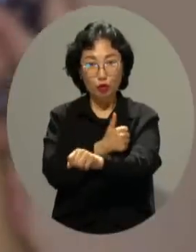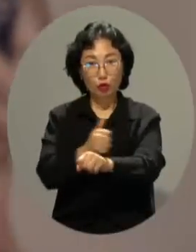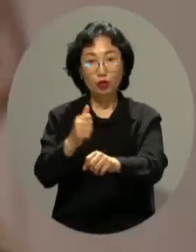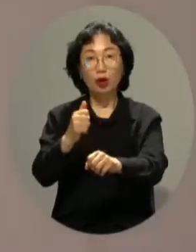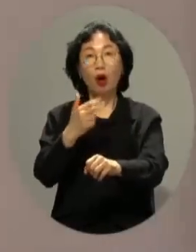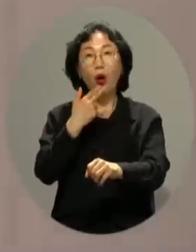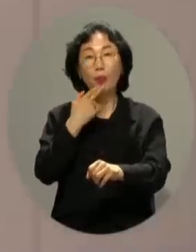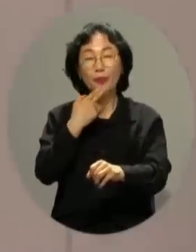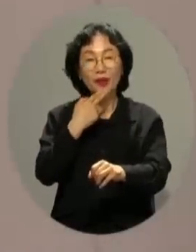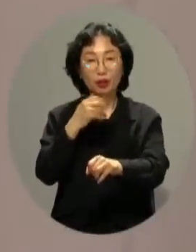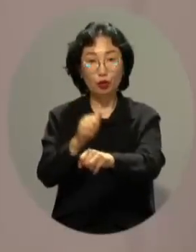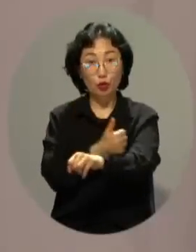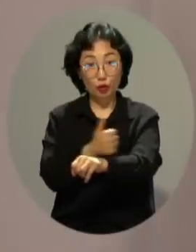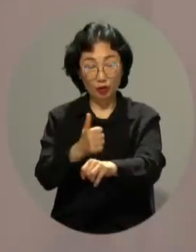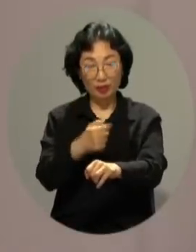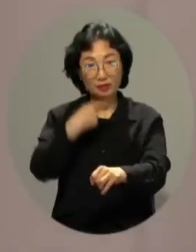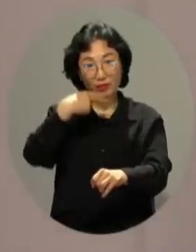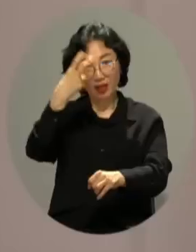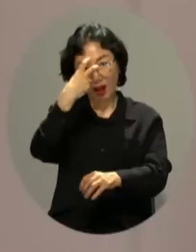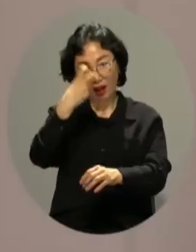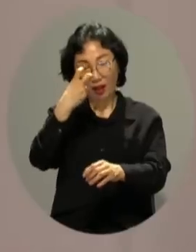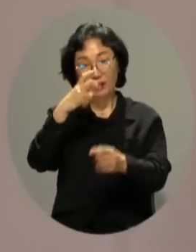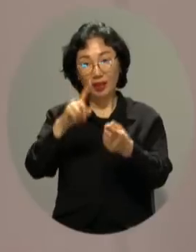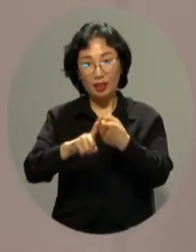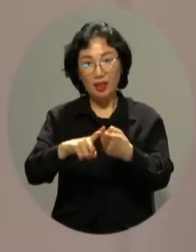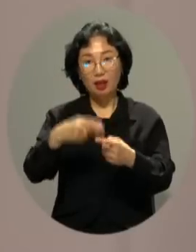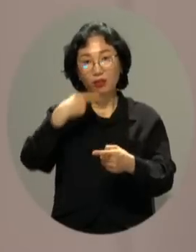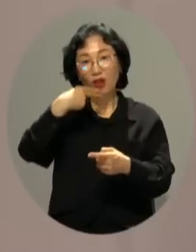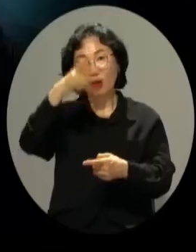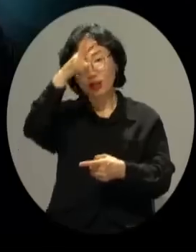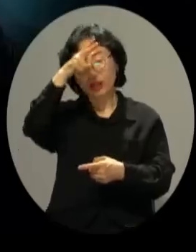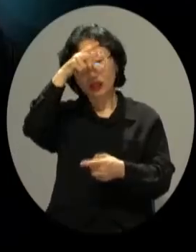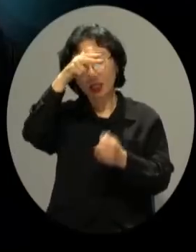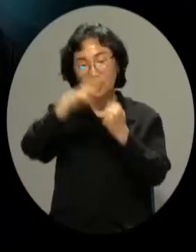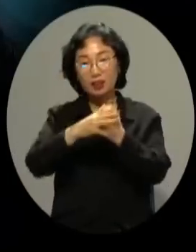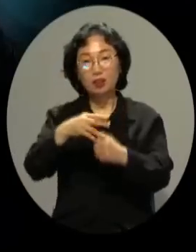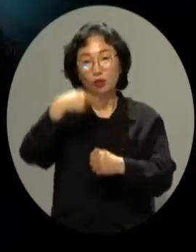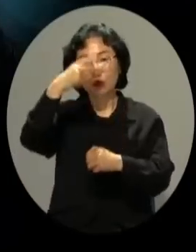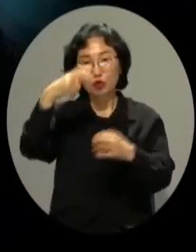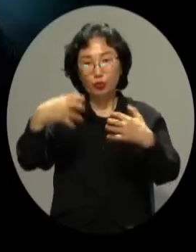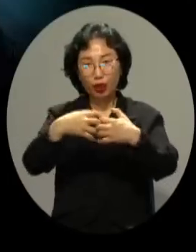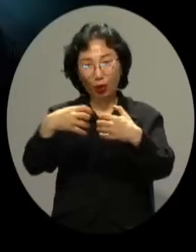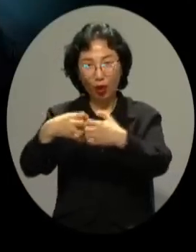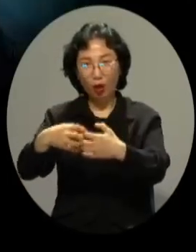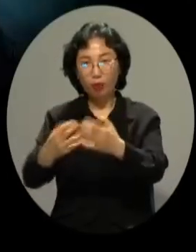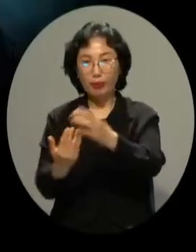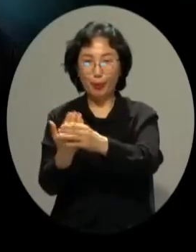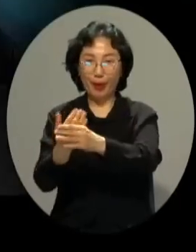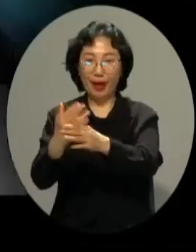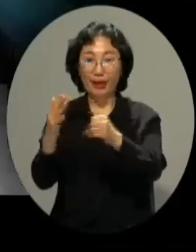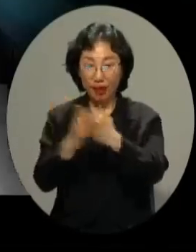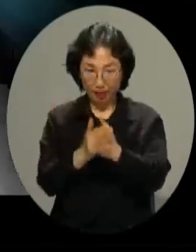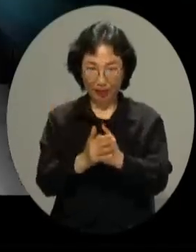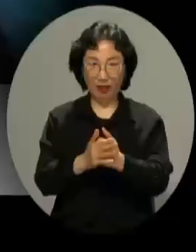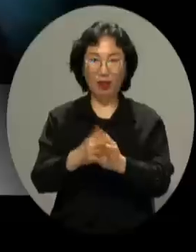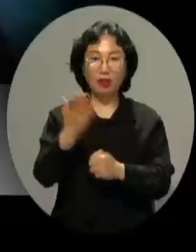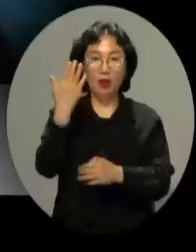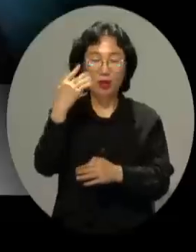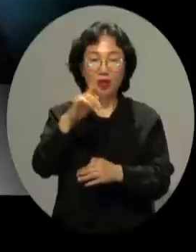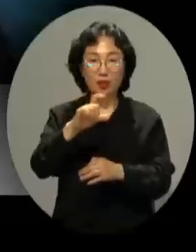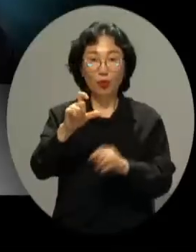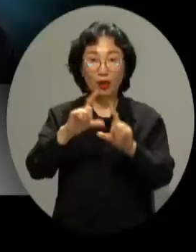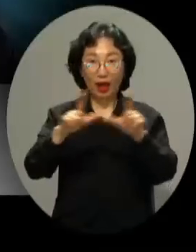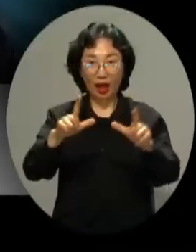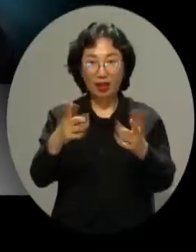단속은 전북경찰청 직원의 음주운전 사고 때문입니다. 지난 15일 밤 10시쯤, 그것도 음주